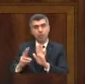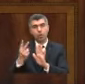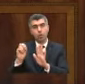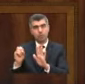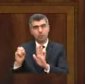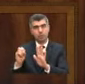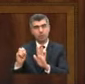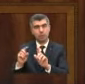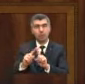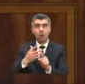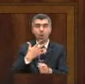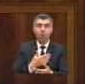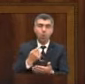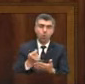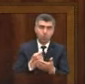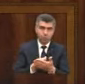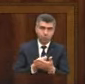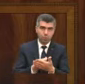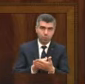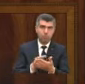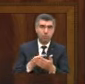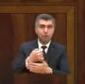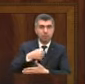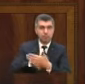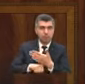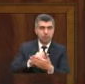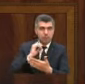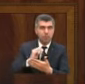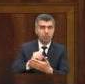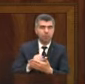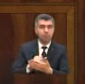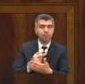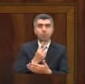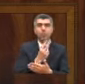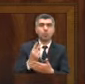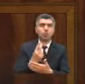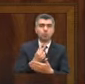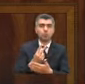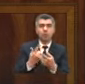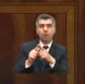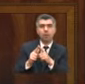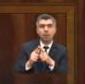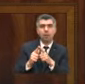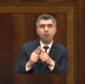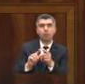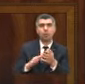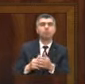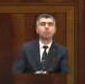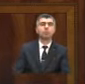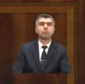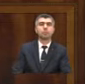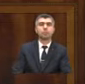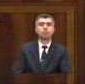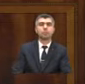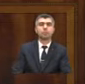العدول ودرتو المرويدات ودرتو يمكن على ما اعتقد الجوج ديال الاخر اللي هما فئات قليله